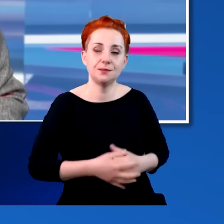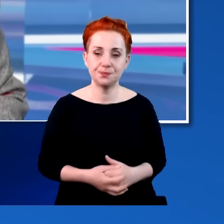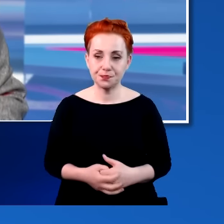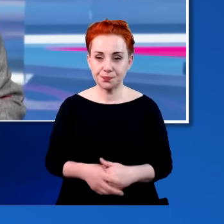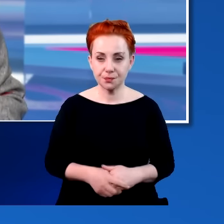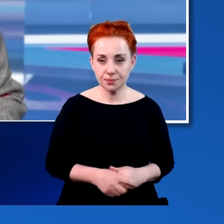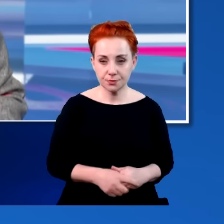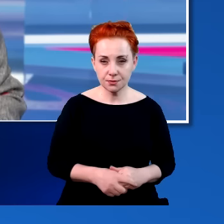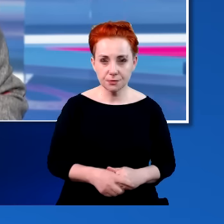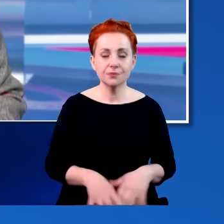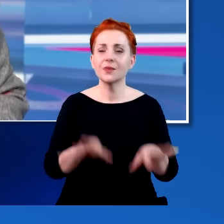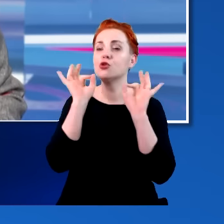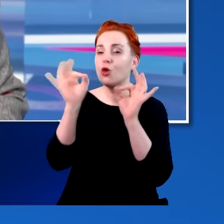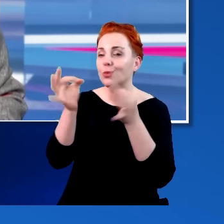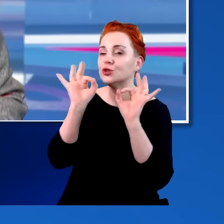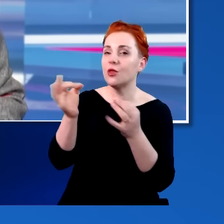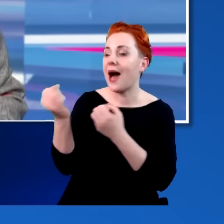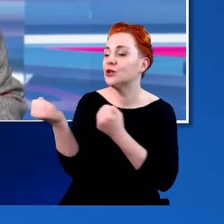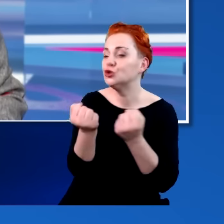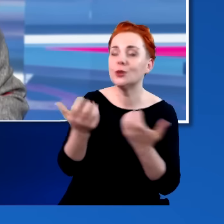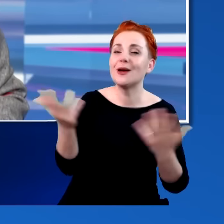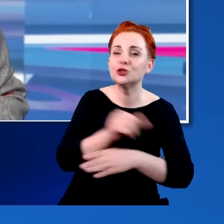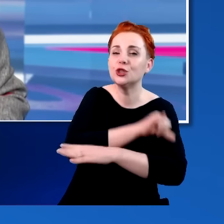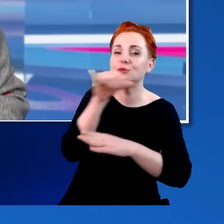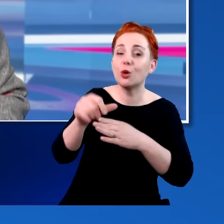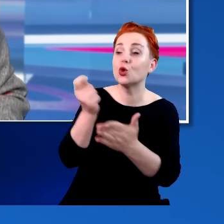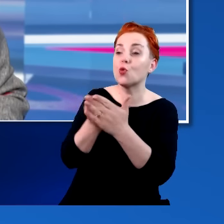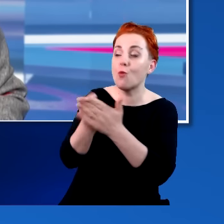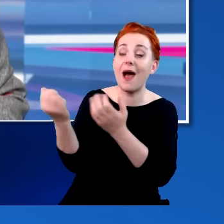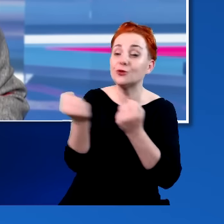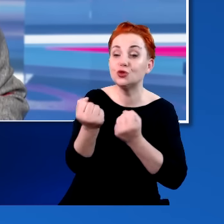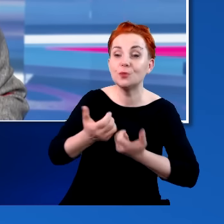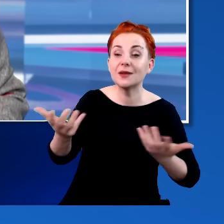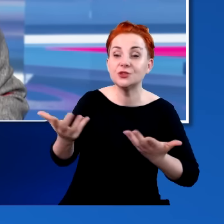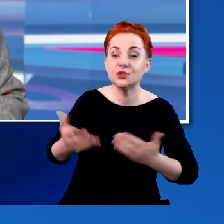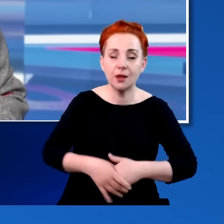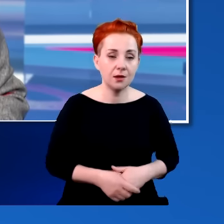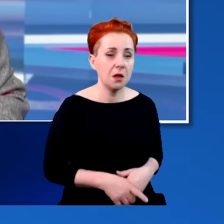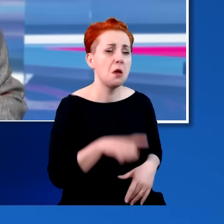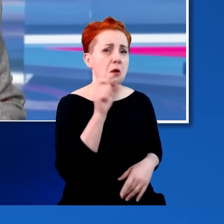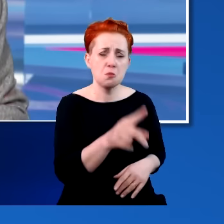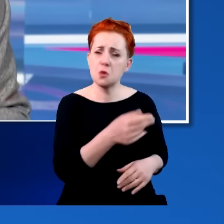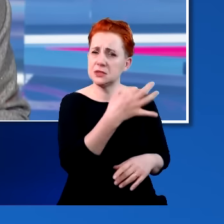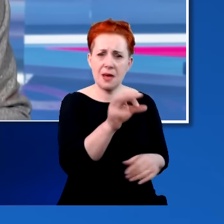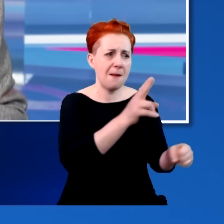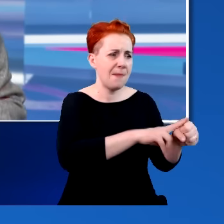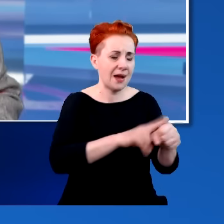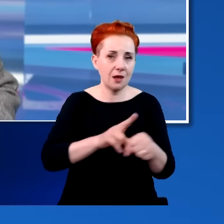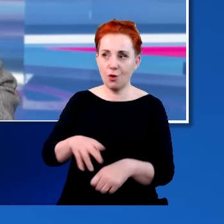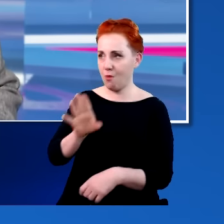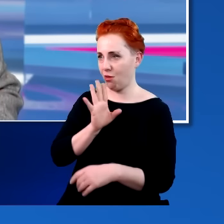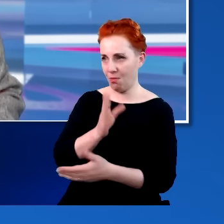środków. Dobrze, ale gdzie państwo to będą przetrzymywać? To Unię Europejską. No są magazyny. Można, no właśnie podobno nie